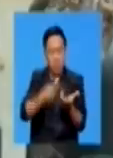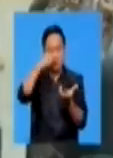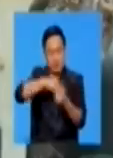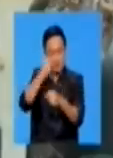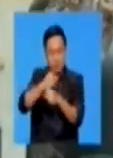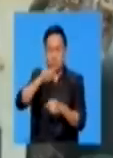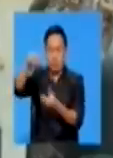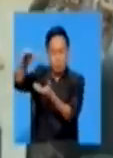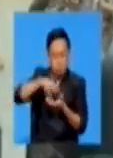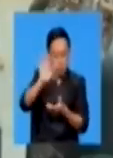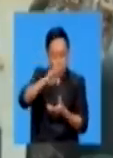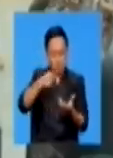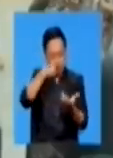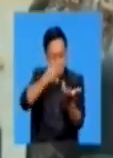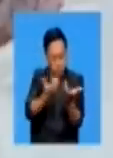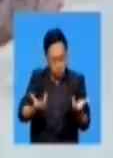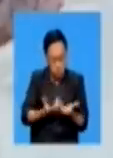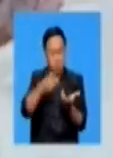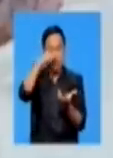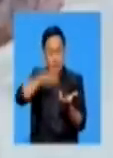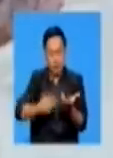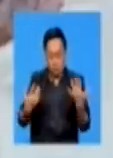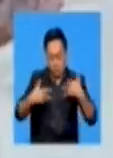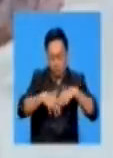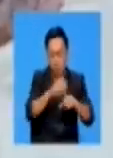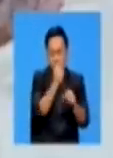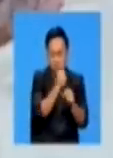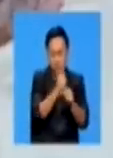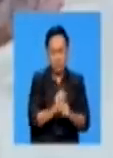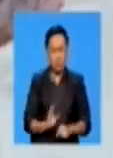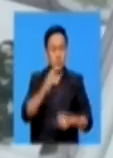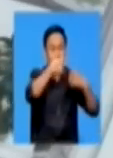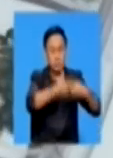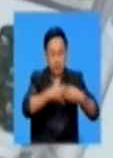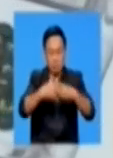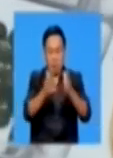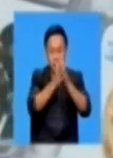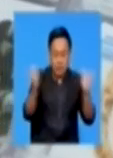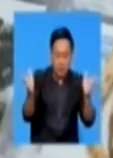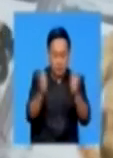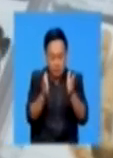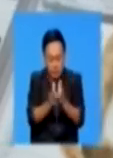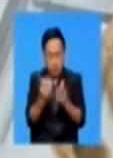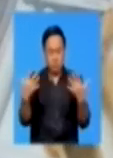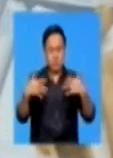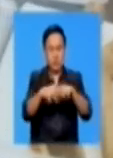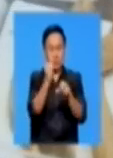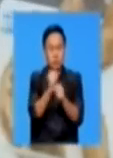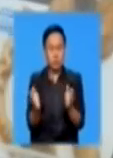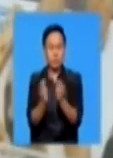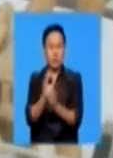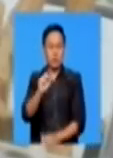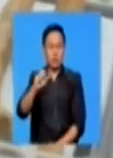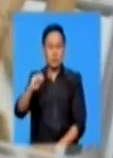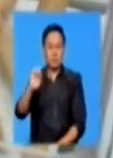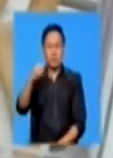งSME กับการประกอบการในระดับกลางระดับใหญ่นะครับให้เชื่อมโยงให้ได้เพื่อจะเพิ่ม